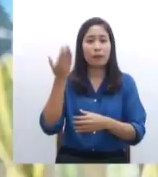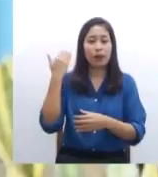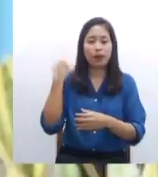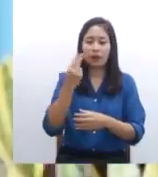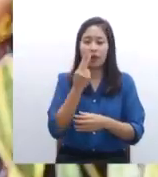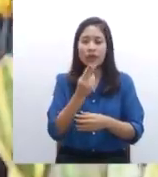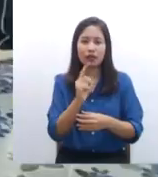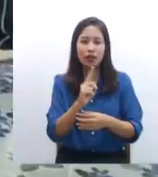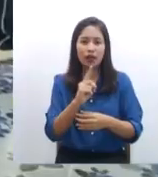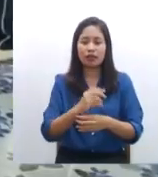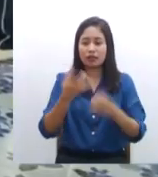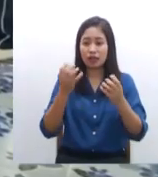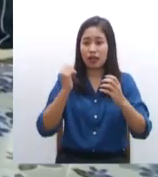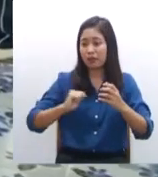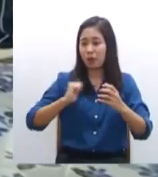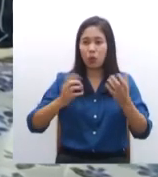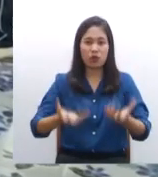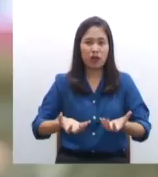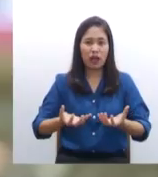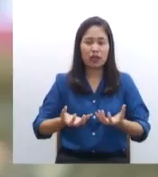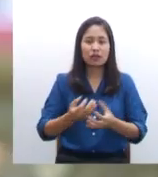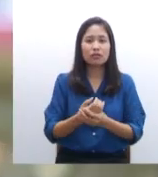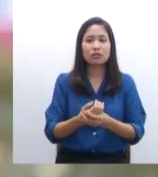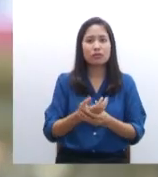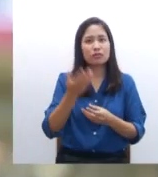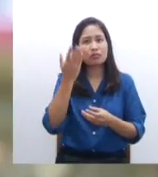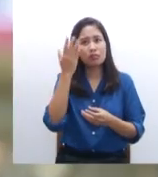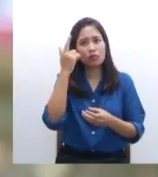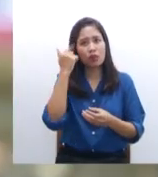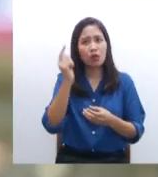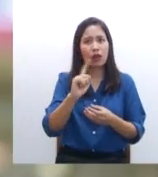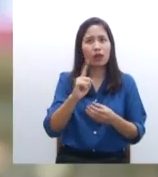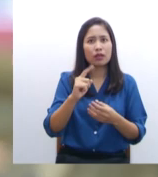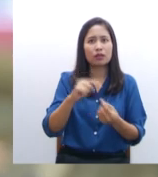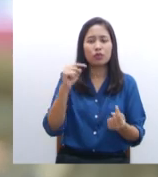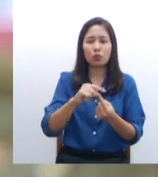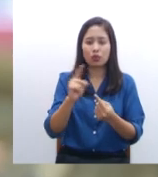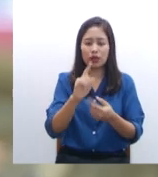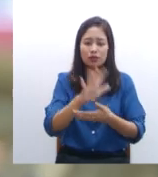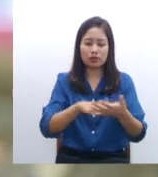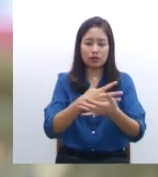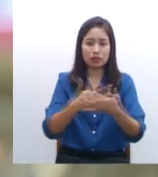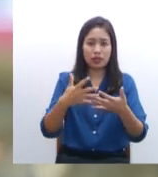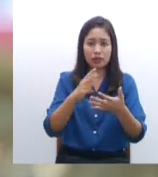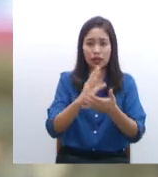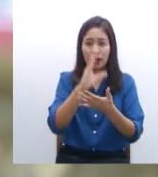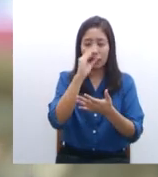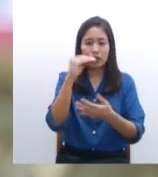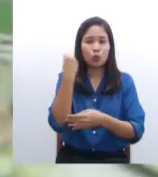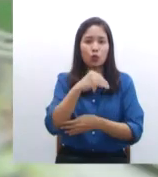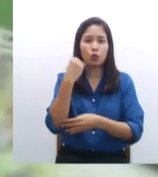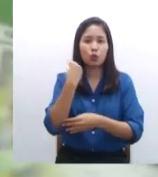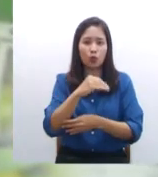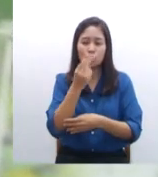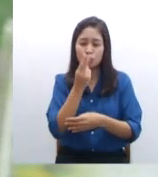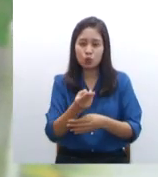ว่ากระเป๋าเขาจะหนักนะครับเพราะว่าเราได้แนะนำเขาในเรื่องของการจัดตารางเรียนให้เป็นปัจจุบันทุกวันนะครับ